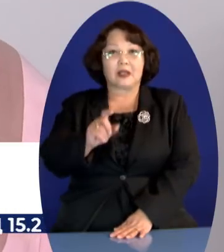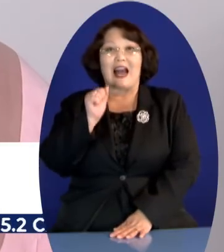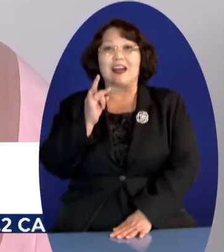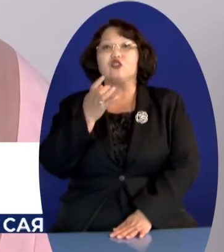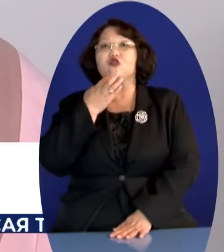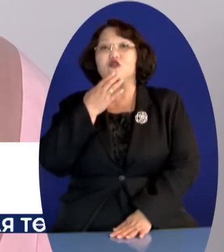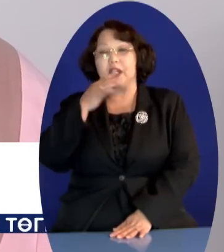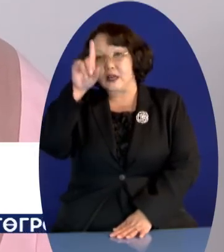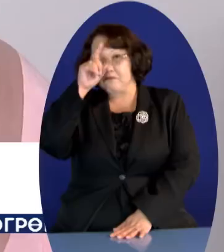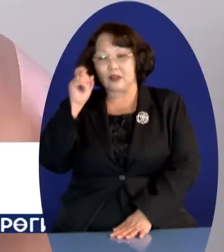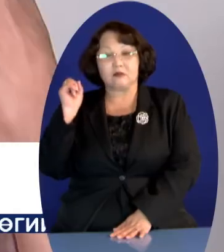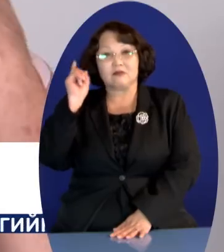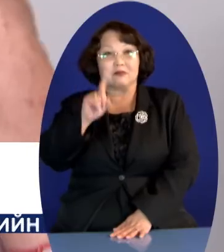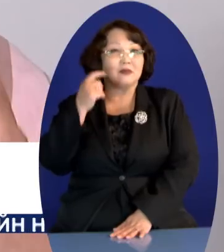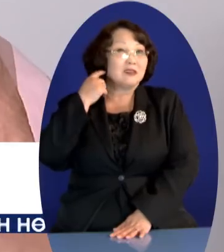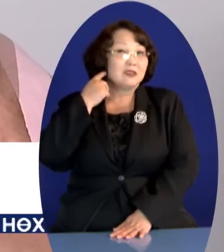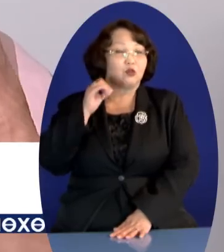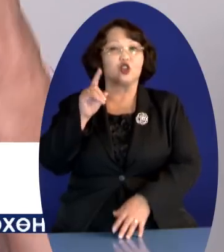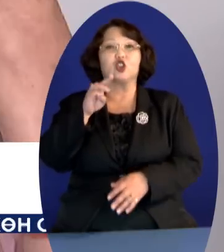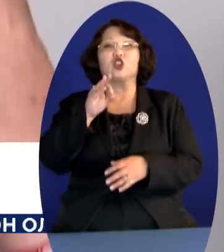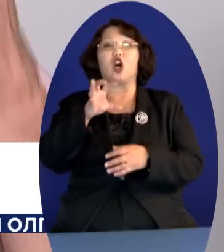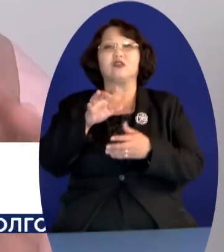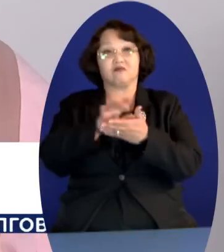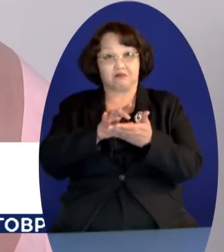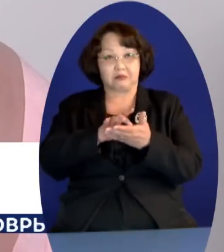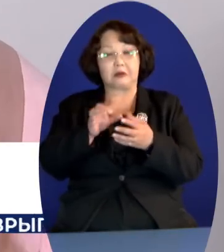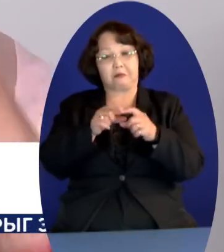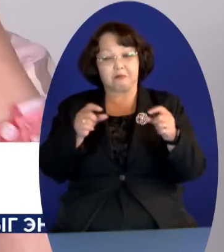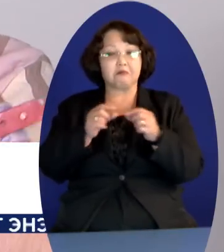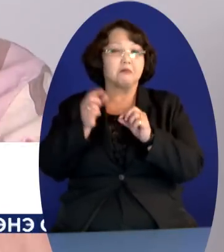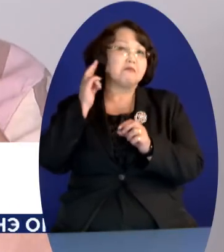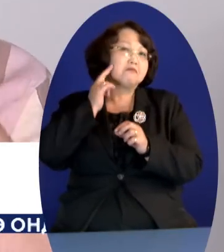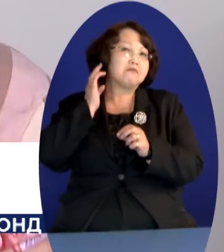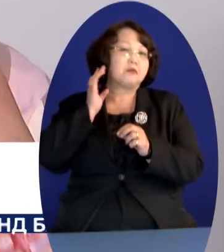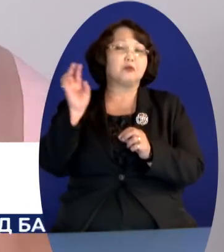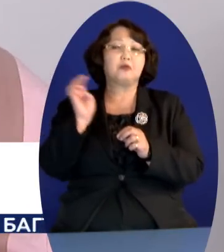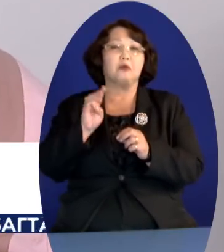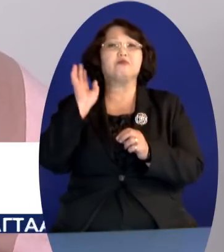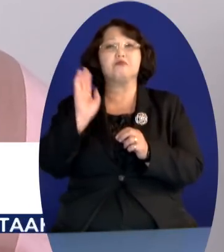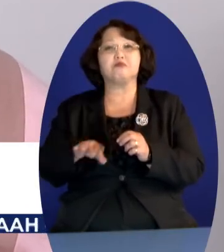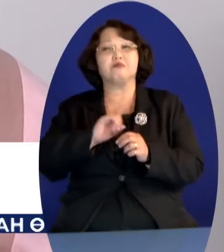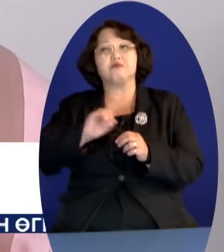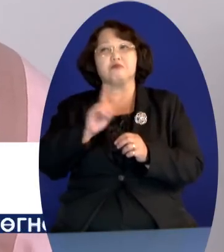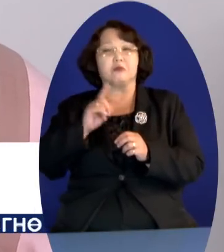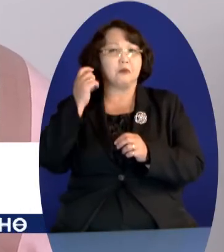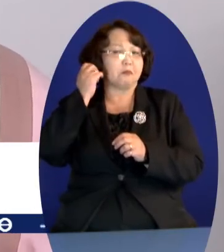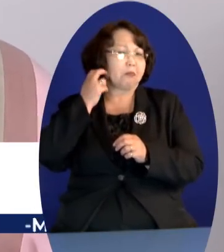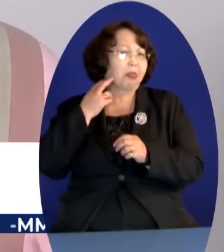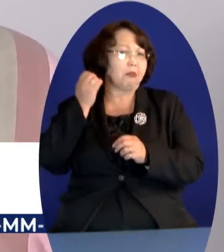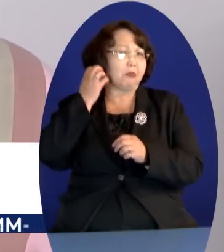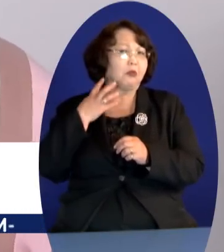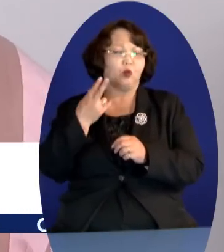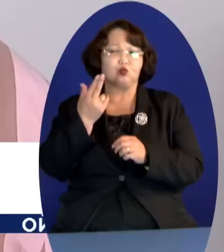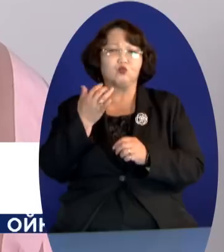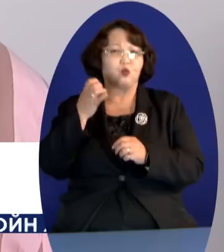л үзүүлдэг. Тэгээд арьс өнгөнийг тос өгнө. Тэрийн түрхэд ямар ч нэмрэл. Тэгээд шавлахаар цус гараад байдаг байсан. Тэгээд